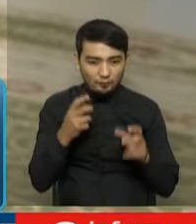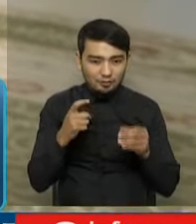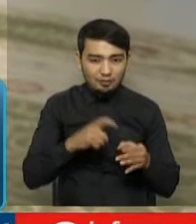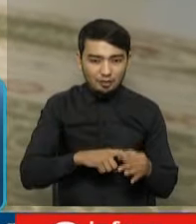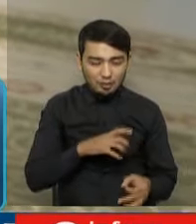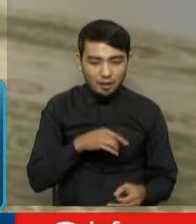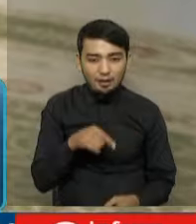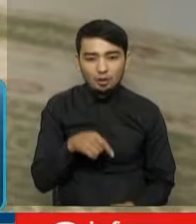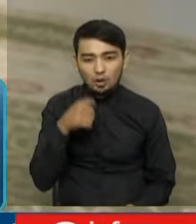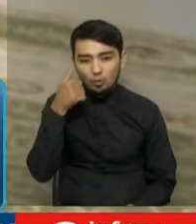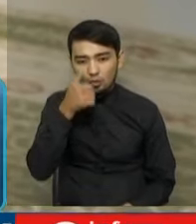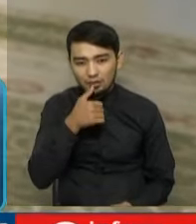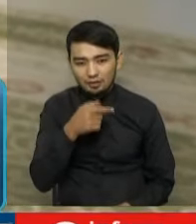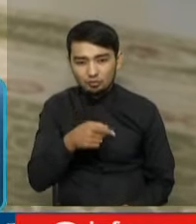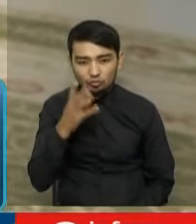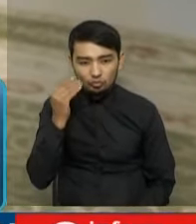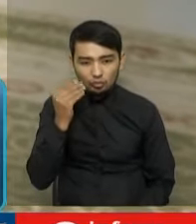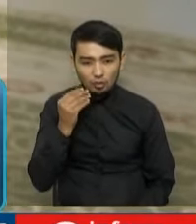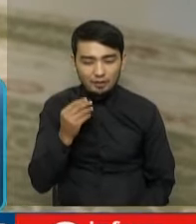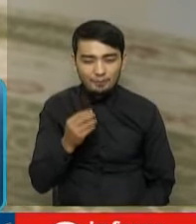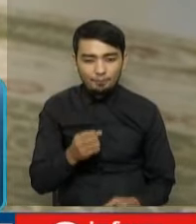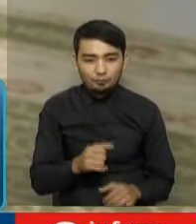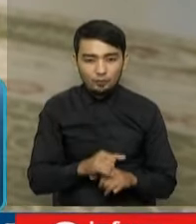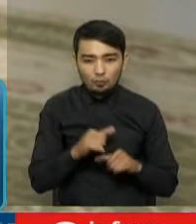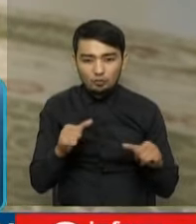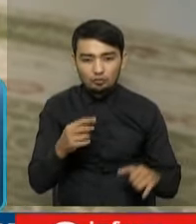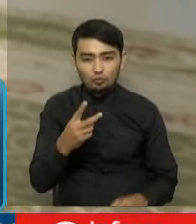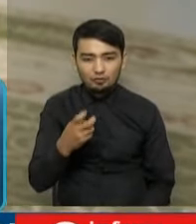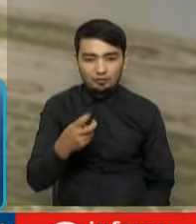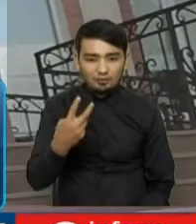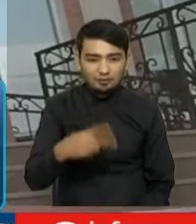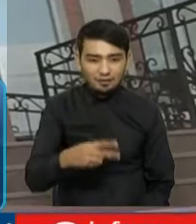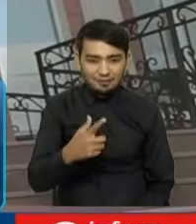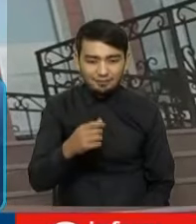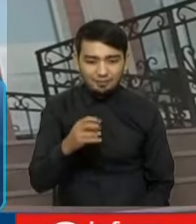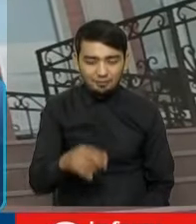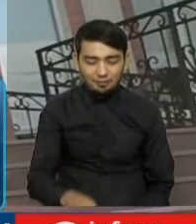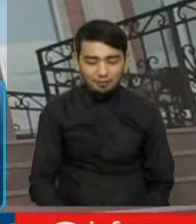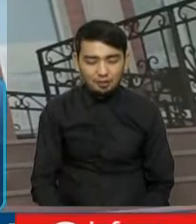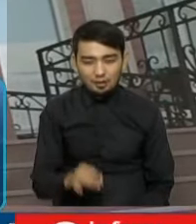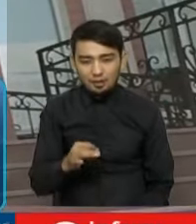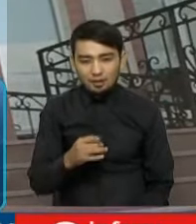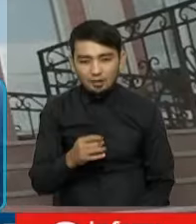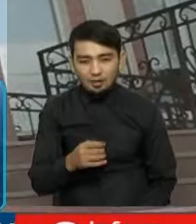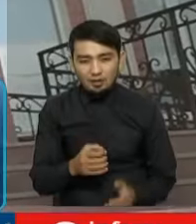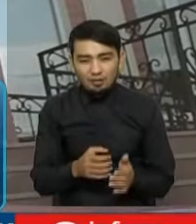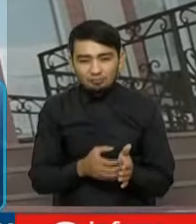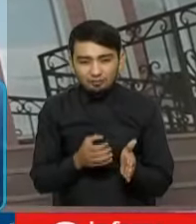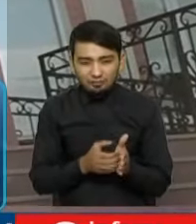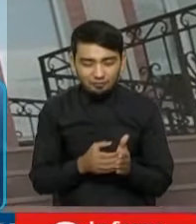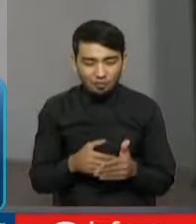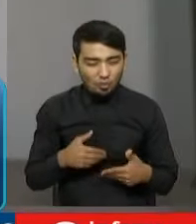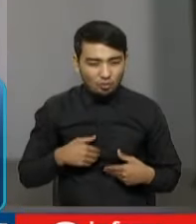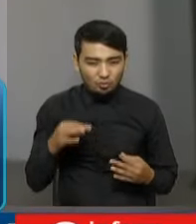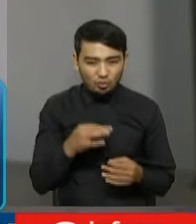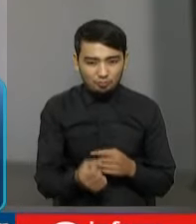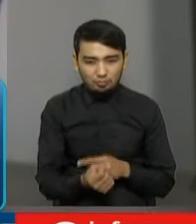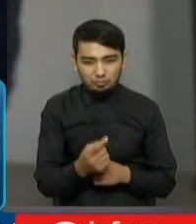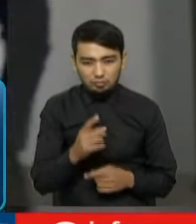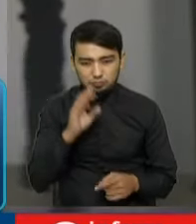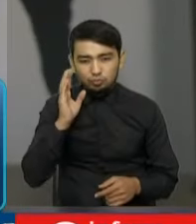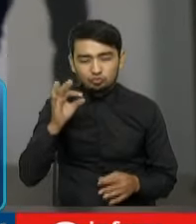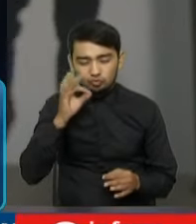то в этом году это число увеличилось до 220. Уже грантов. Но кадровый голод сохраняется и прогнозируется в ближайшем